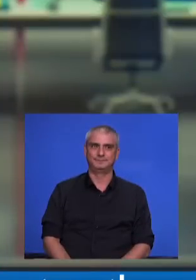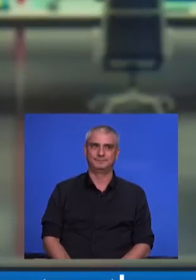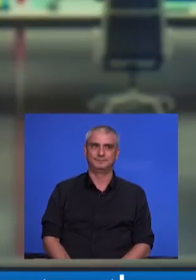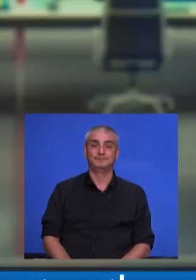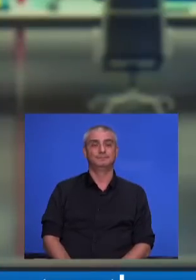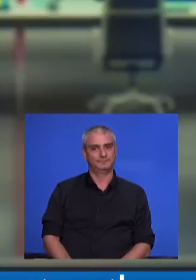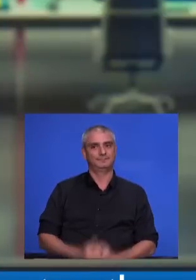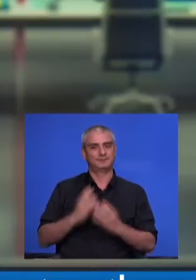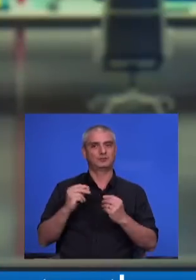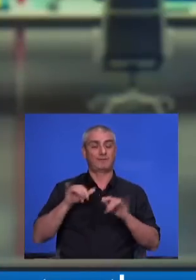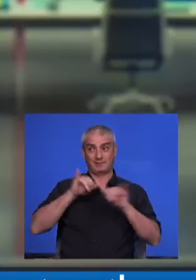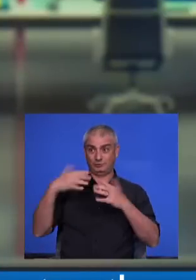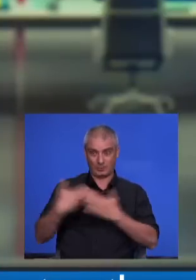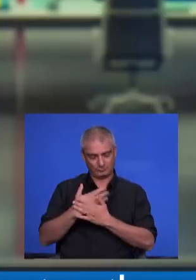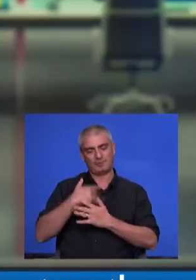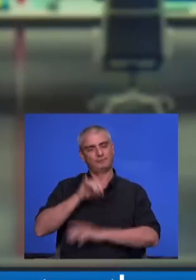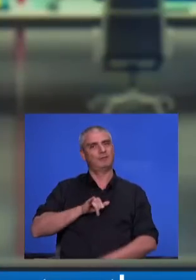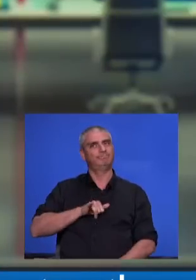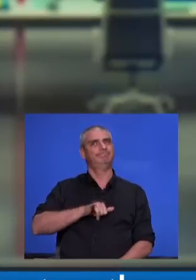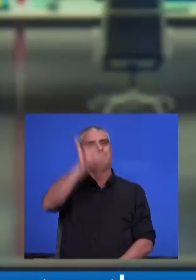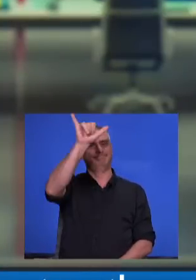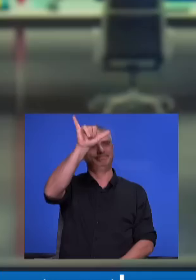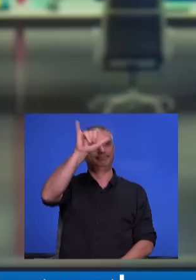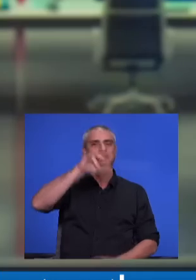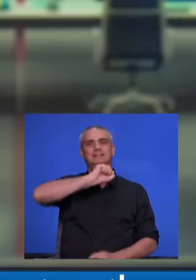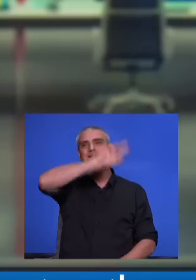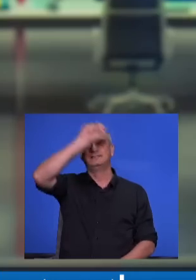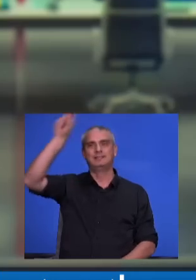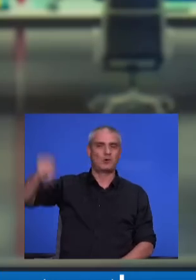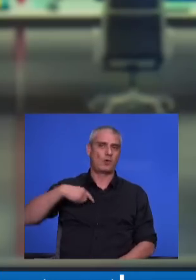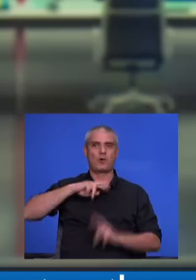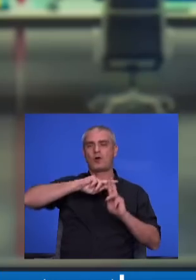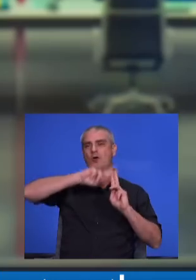עכשיו עם חידוש הטיסות, נמריא אל על. לסיור היומי שלנו מסביב לכל